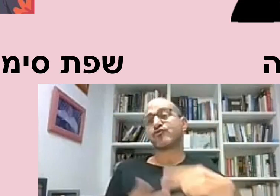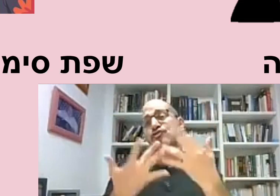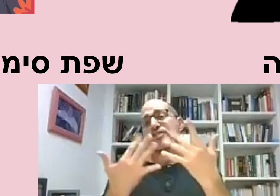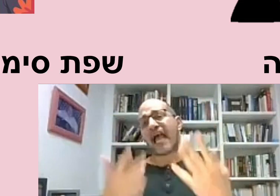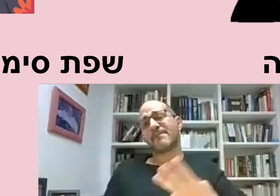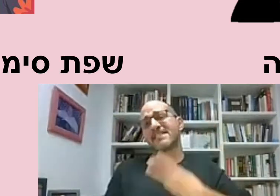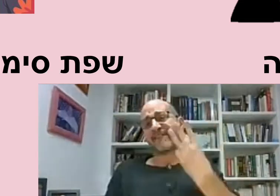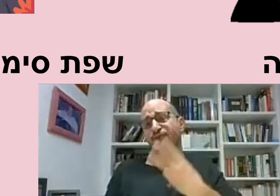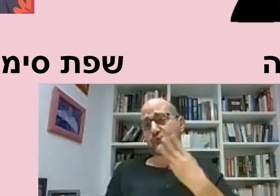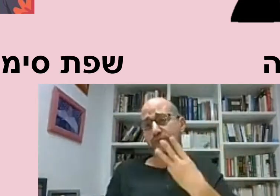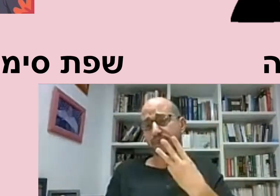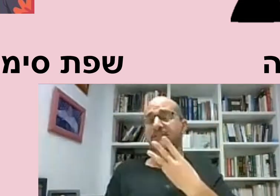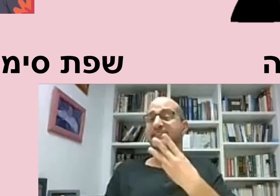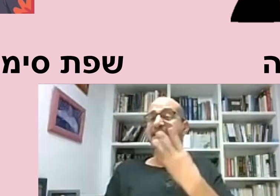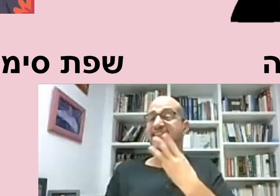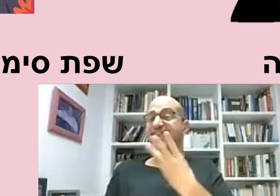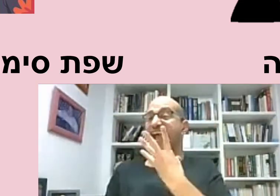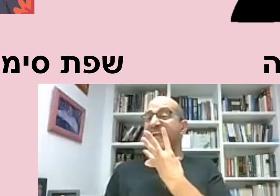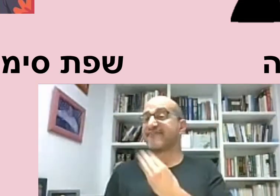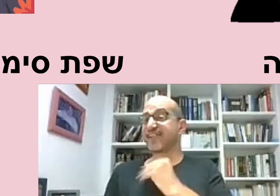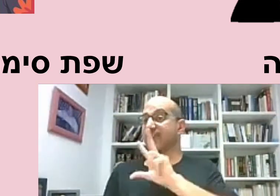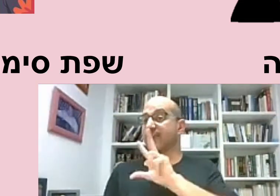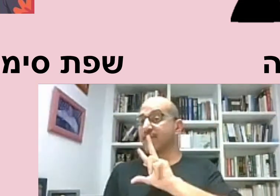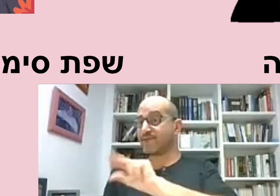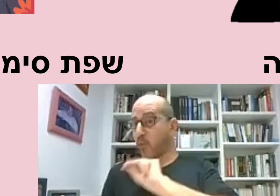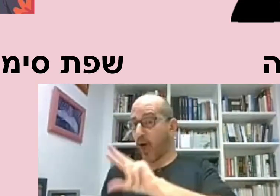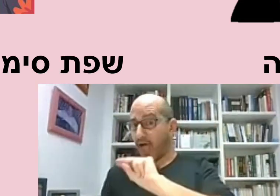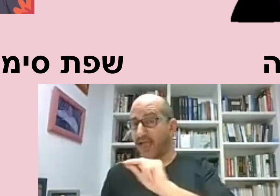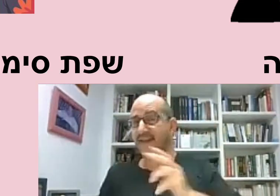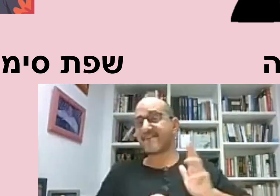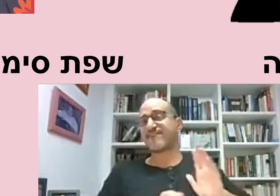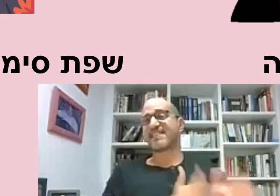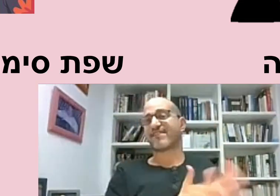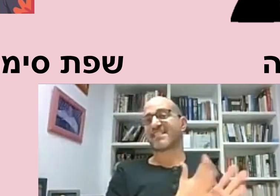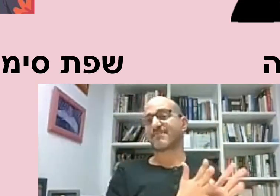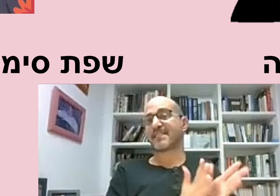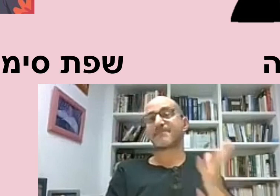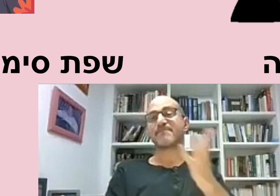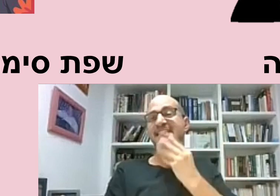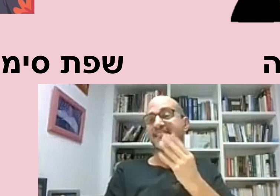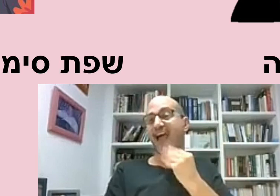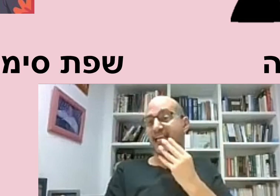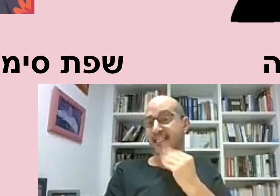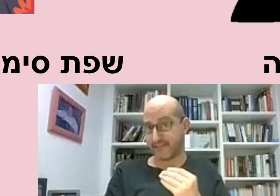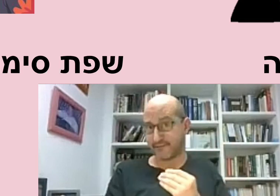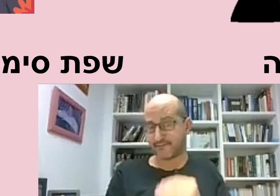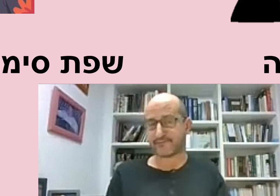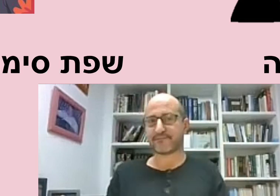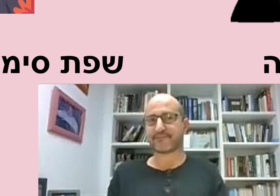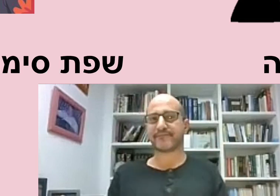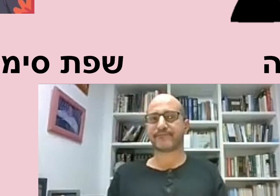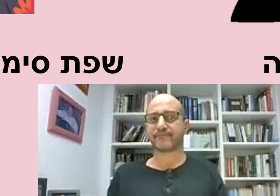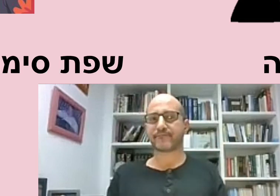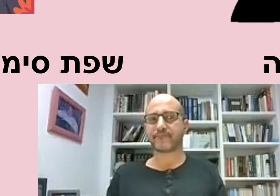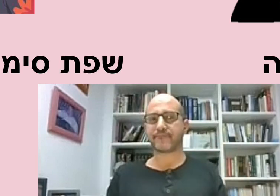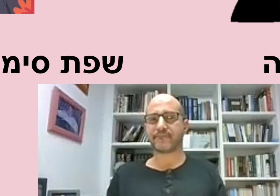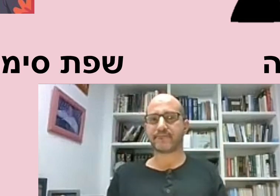אז בישראל יש כמה שפות. שפה העברית הדבורה ושפת הסימנים